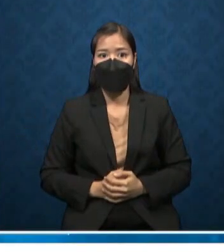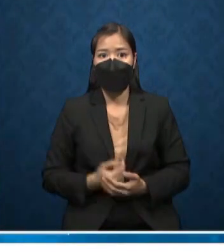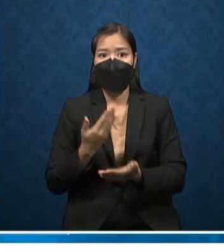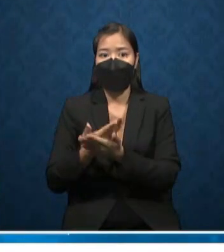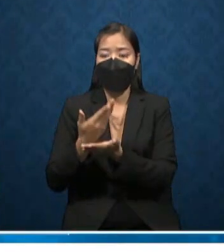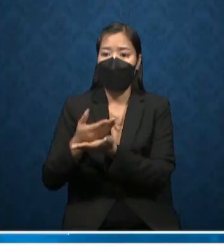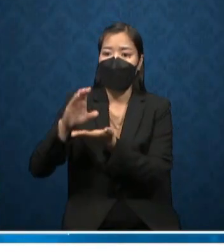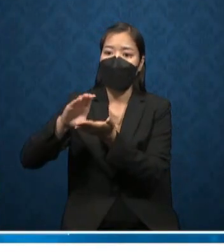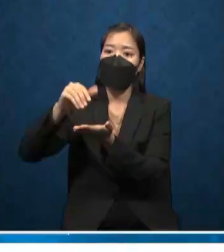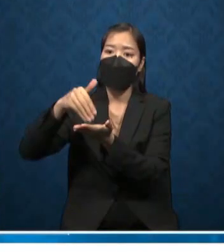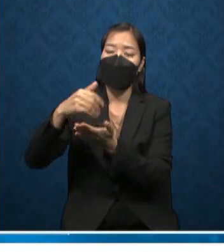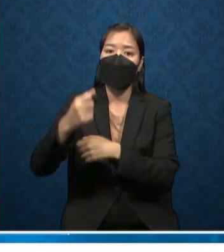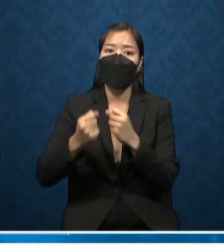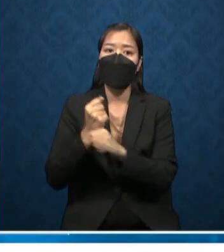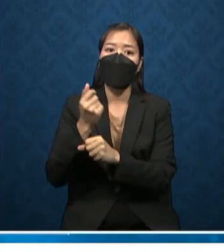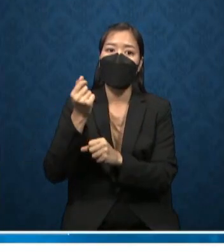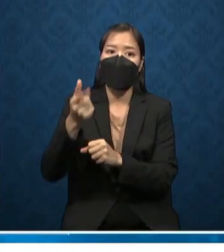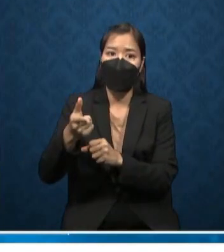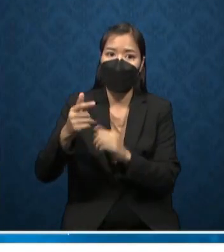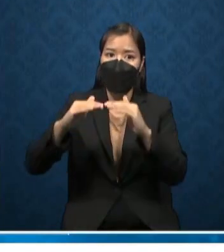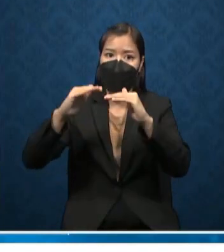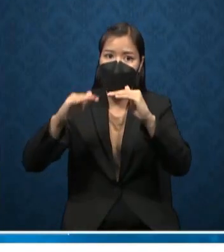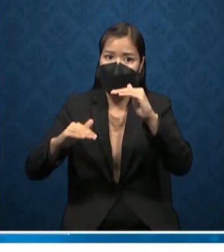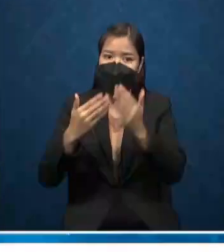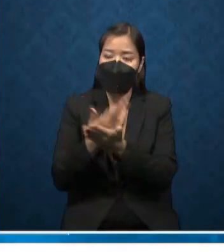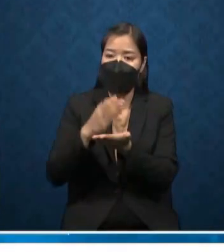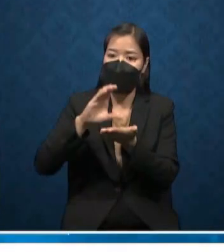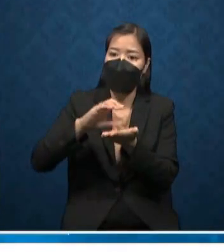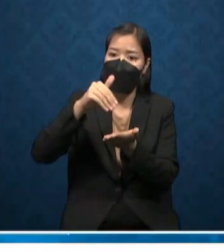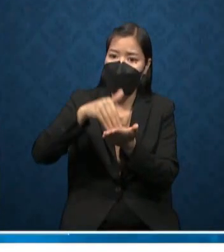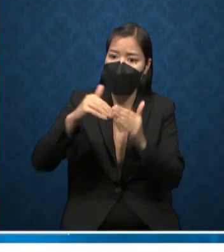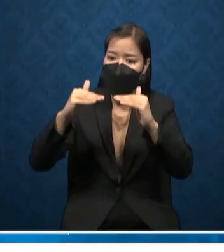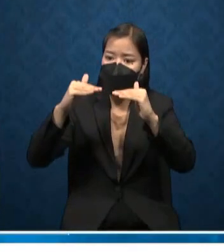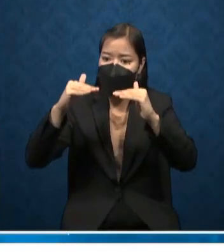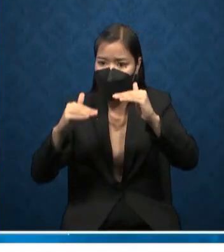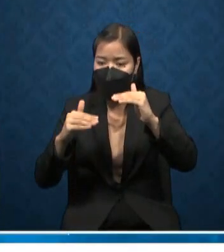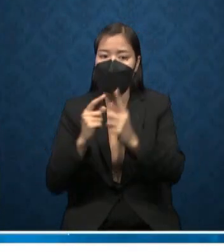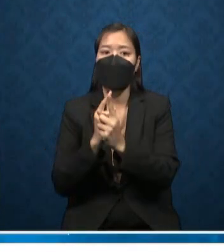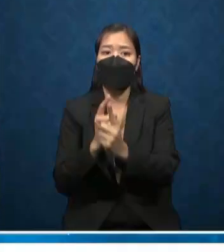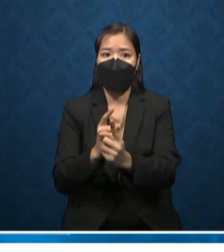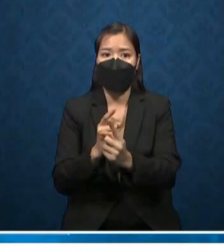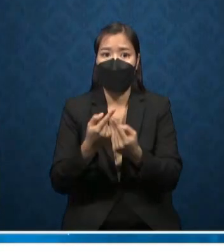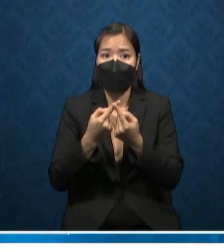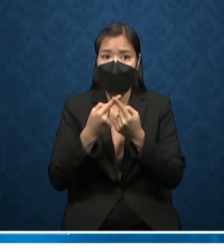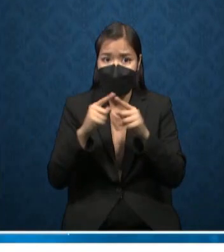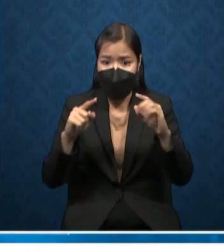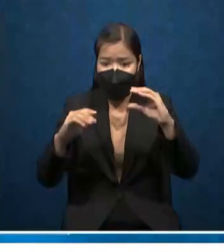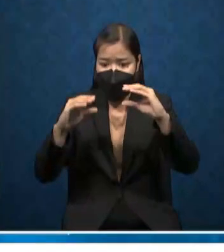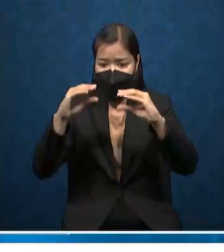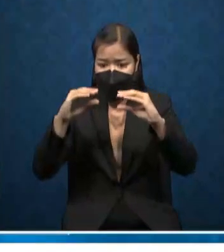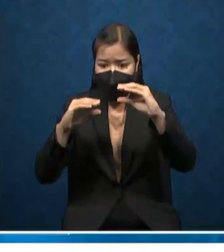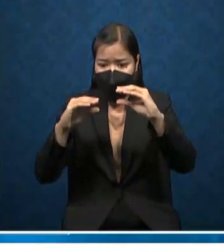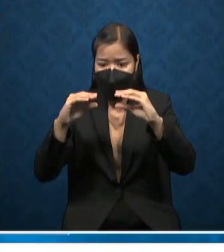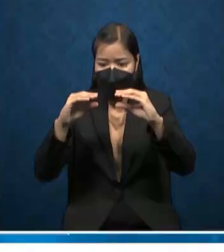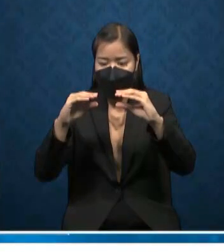มันต่ำกว่าเนี่ยงบกลางมันก็มีแนวโน้มที่ต่ำกว่าแต่ว่าสัดส่วนระหว่างงบกลางกับงบประมาณร